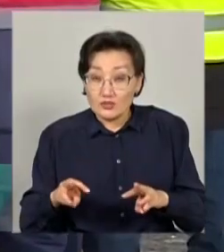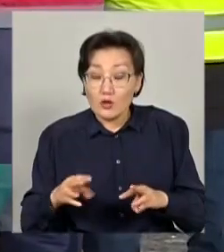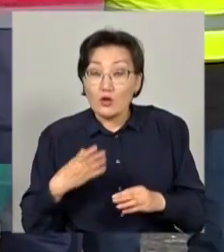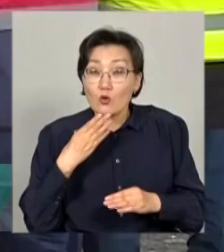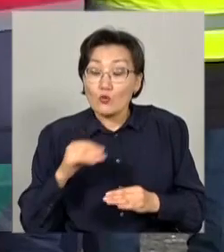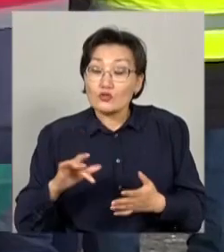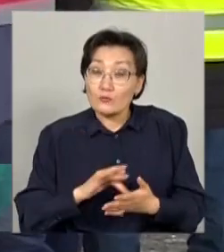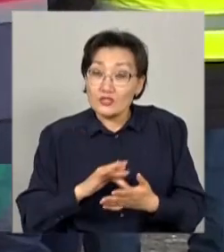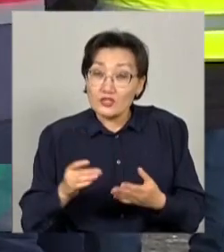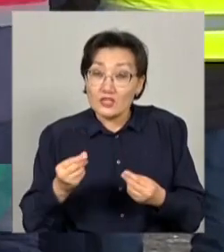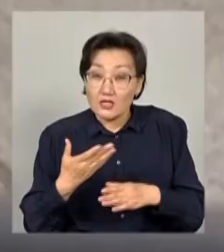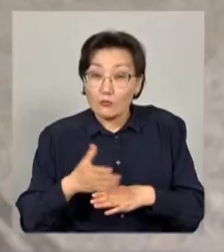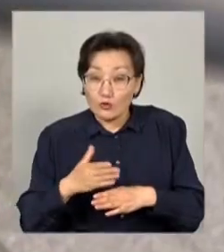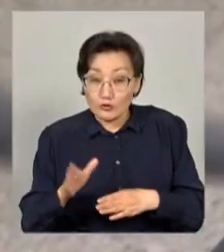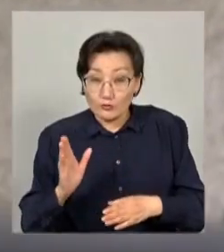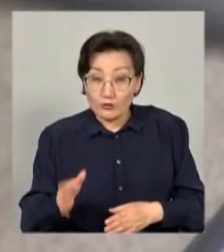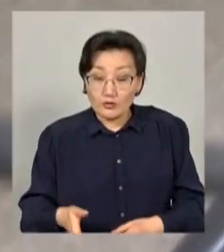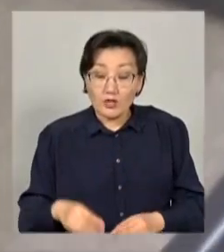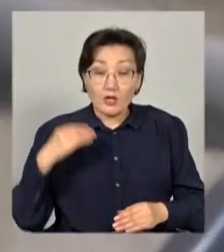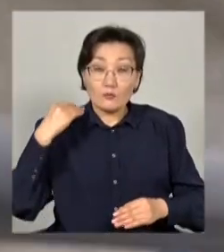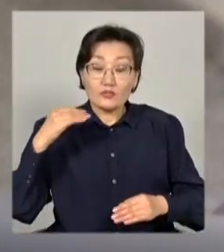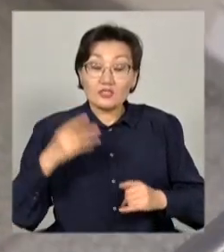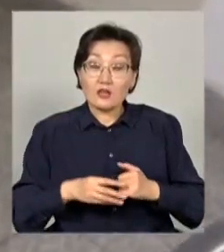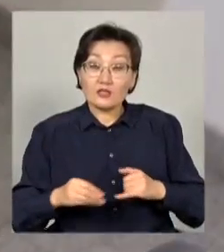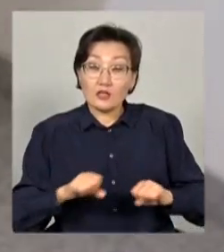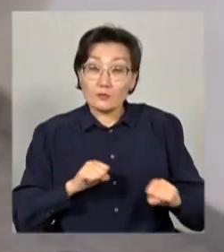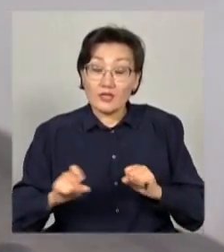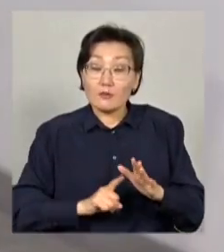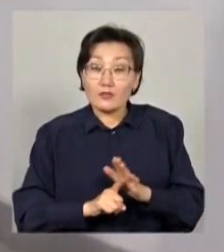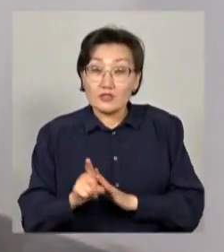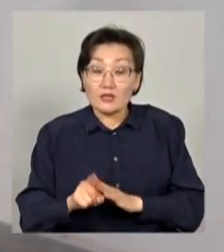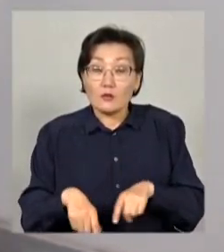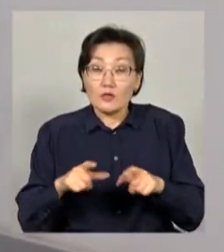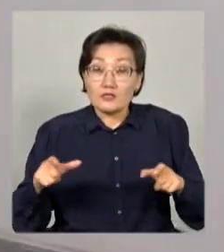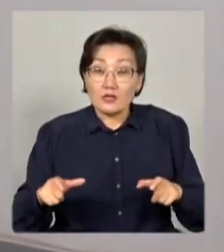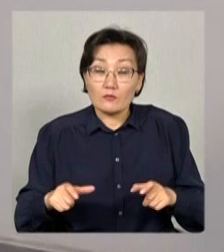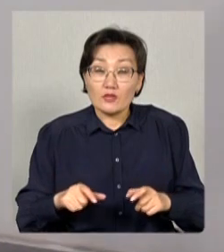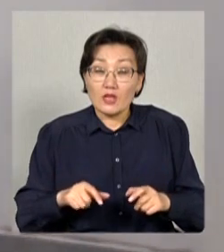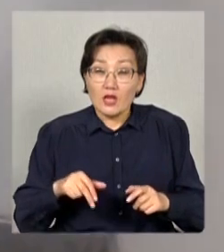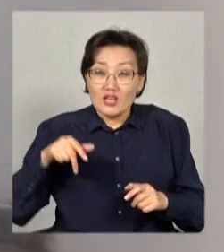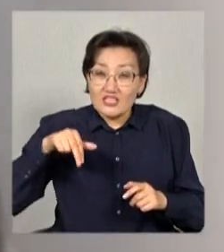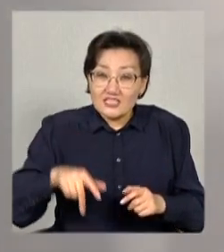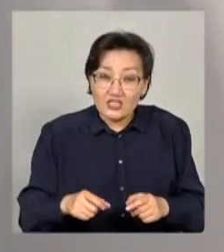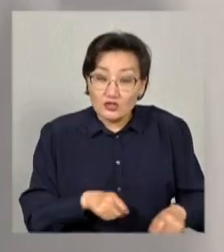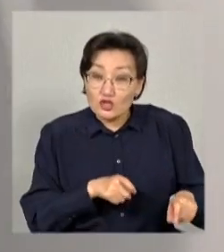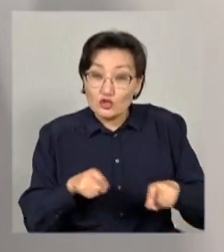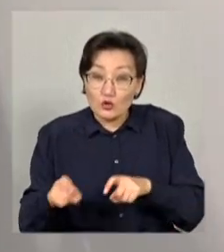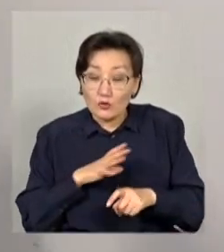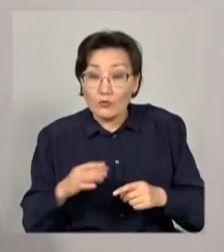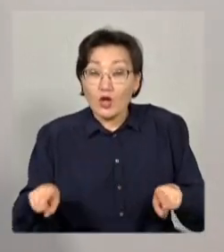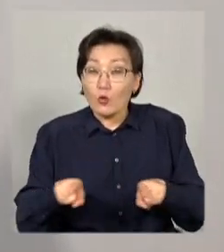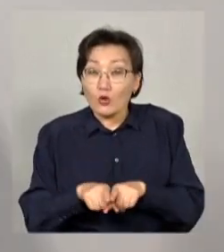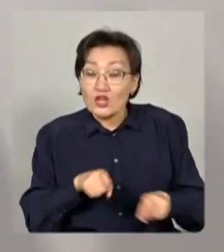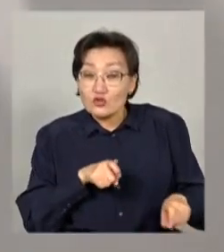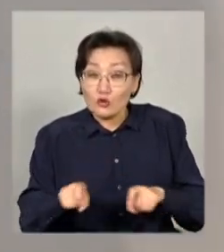өз бюджетінен бөлініпті. Түркиядағы жер сілкінісі бастала салғанда тұрғындар баспалдаққа қарай жүгіріпті. Мамандардың айтуынша олай